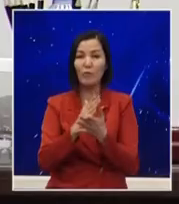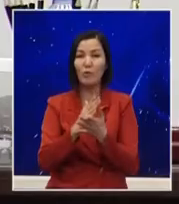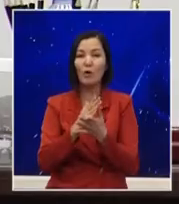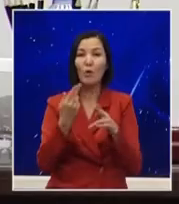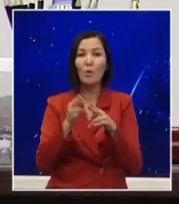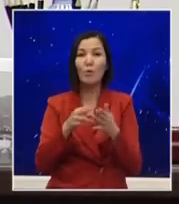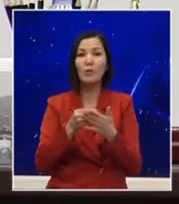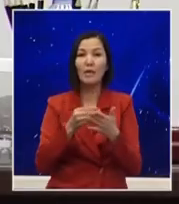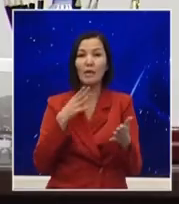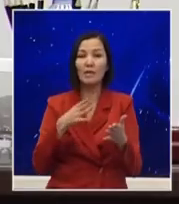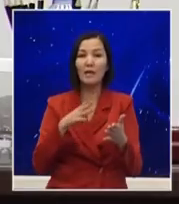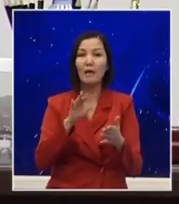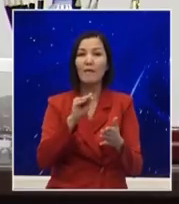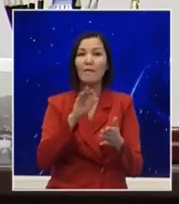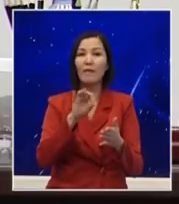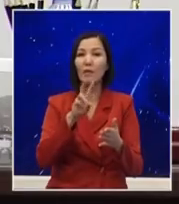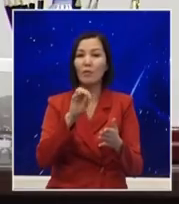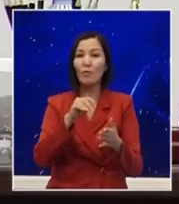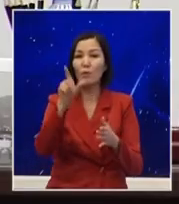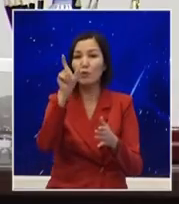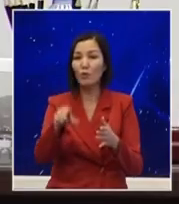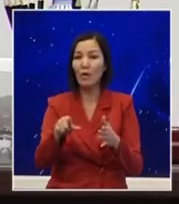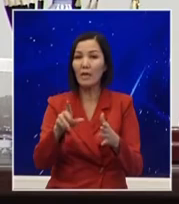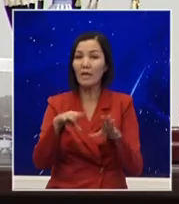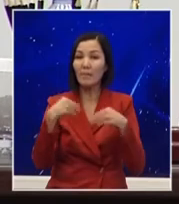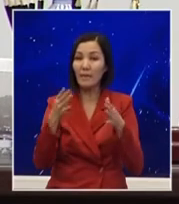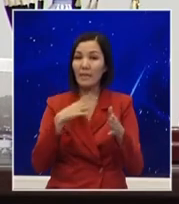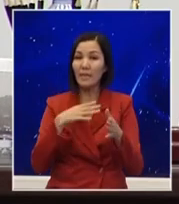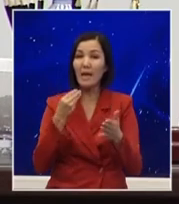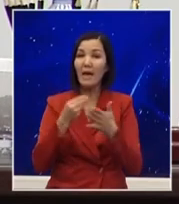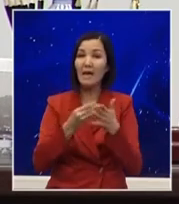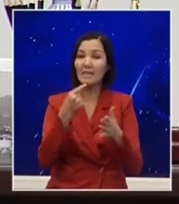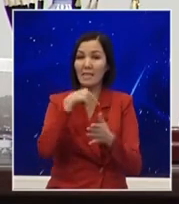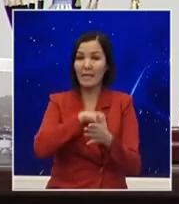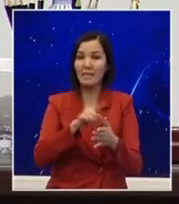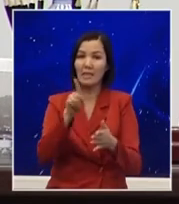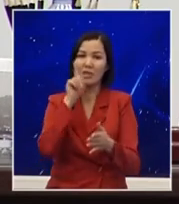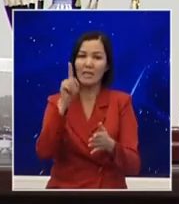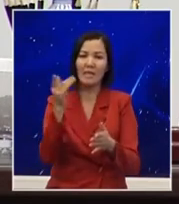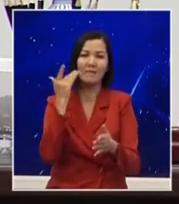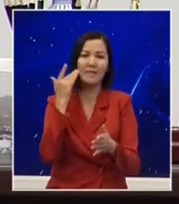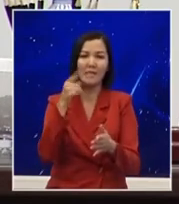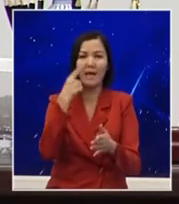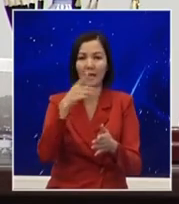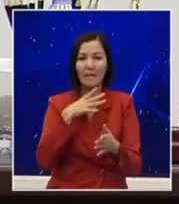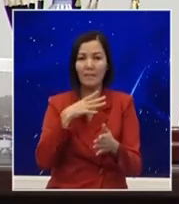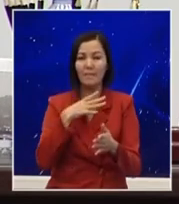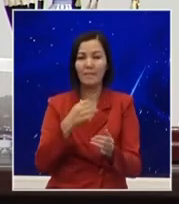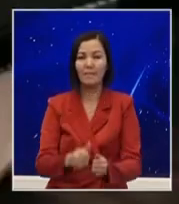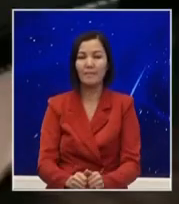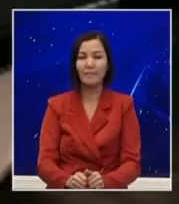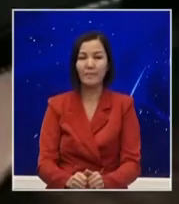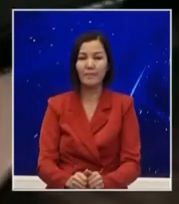тек феномен тұлғаларға ғана тән деп ойлаймын. Елбасының осы асыл қасиеттерін жастарға үнемі айтып, үлгі етіп